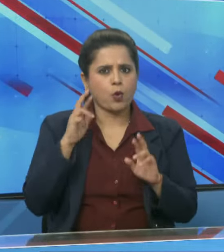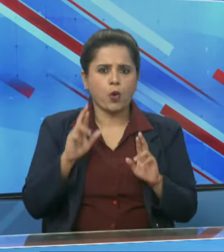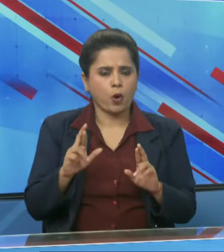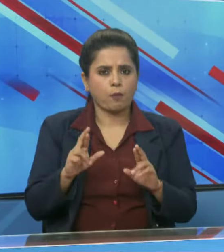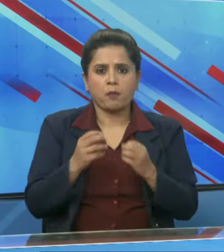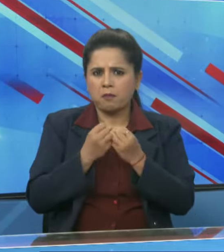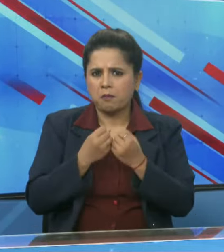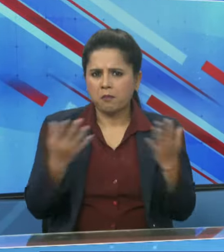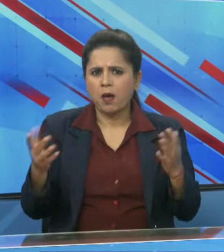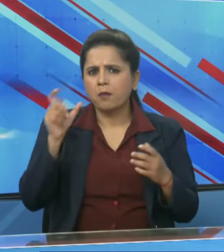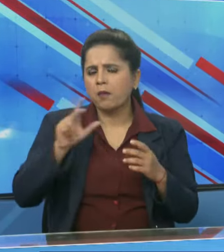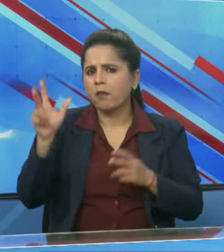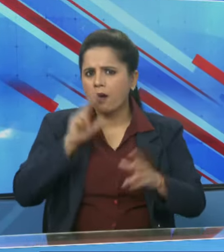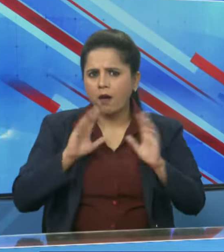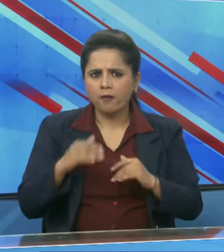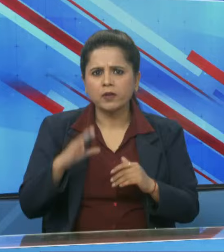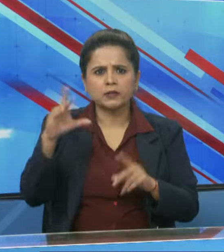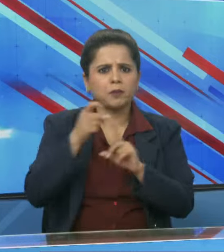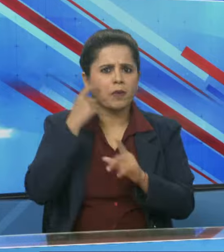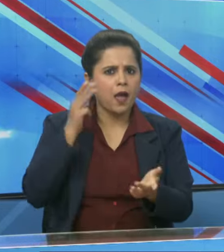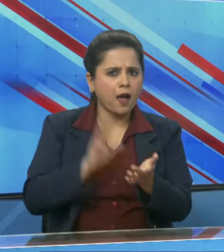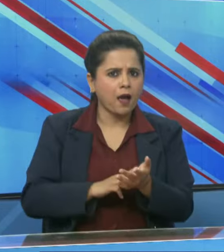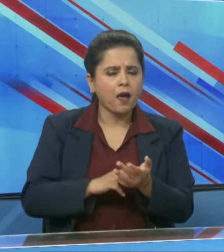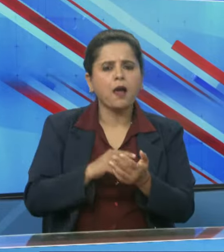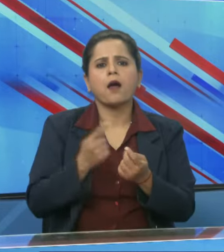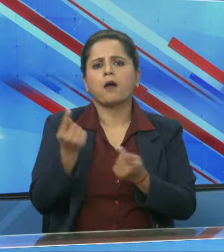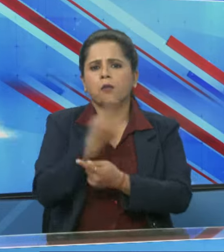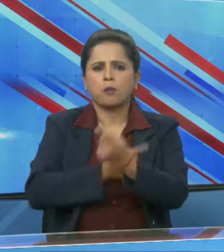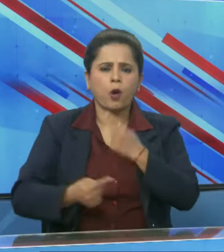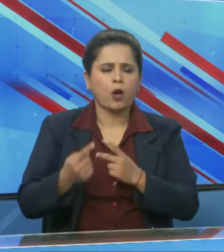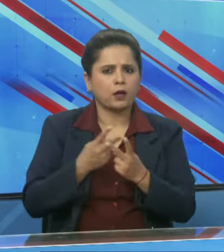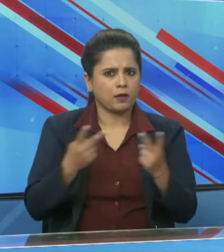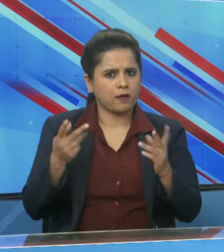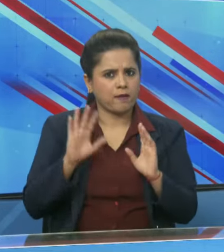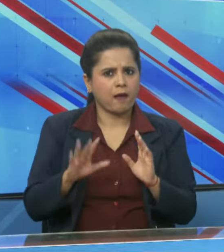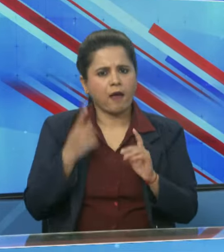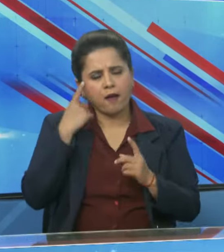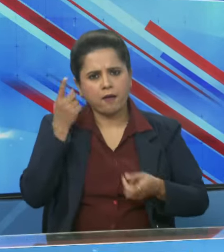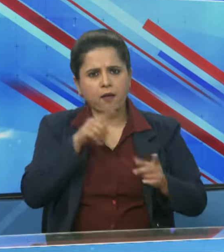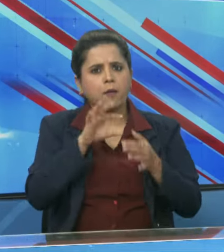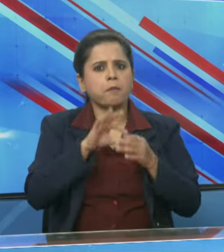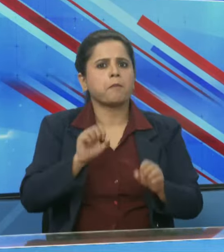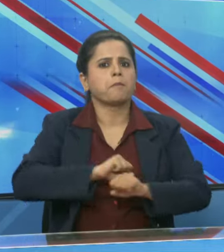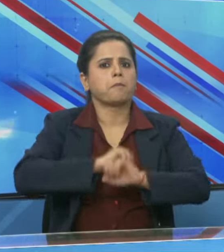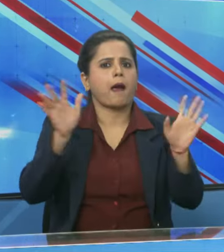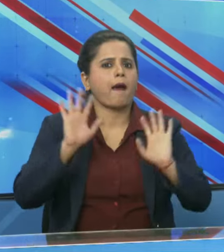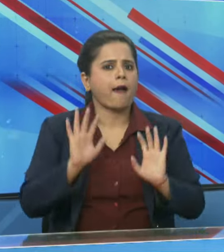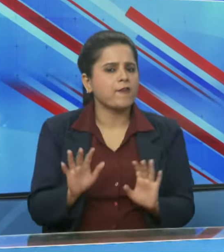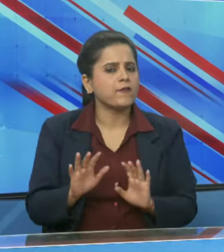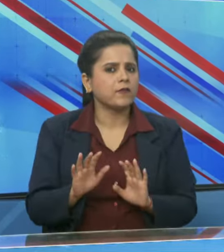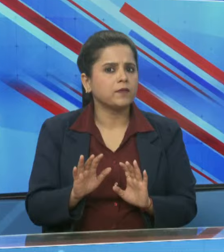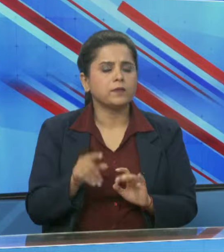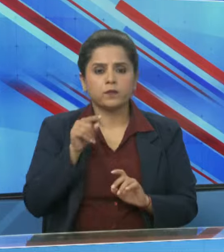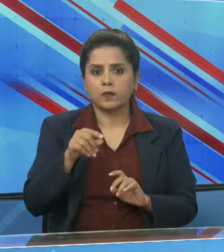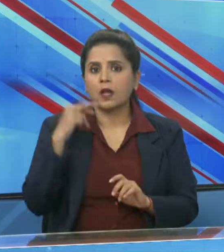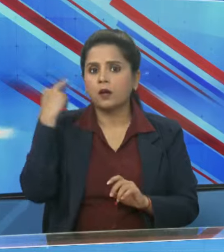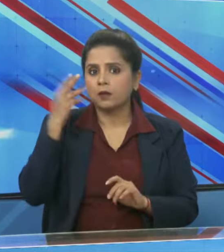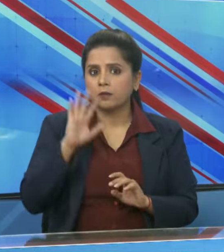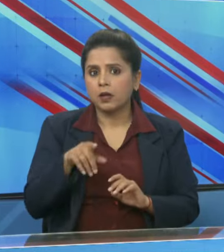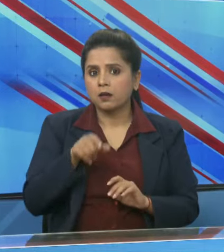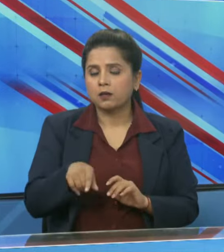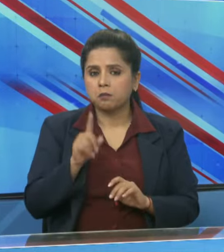Lot of tall leaders from the CPM party is related with this bomb explosion. There should be a